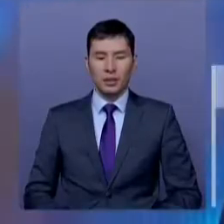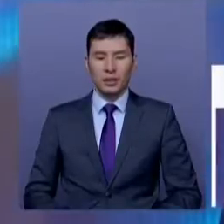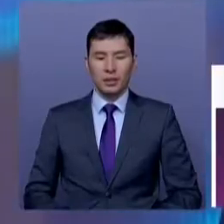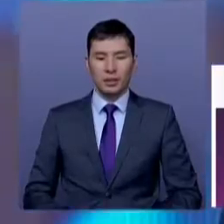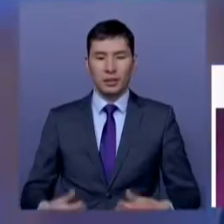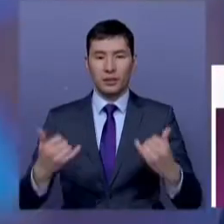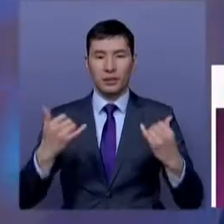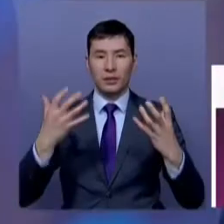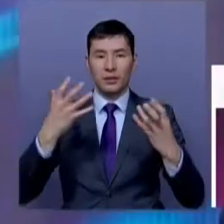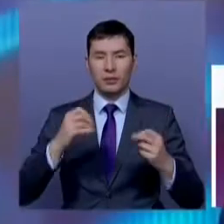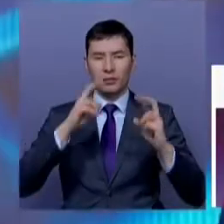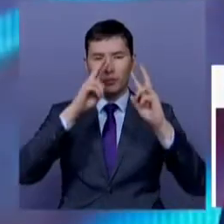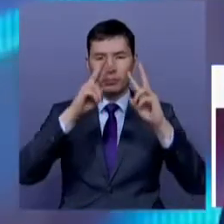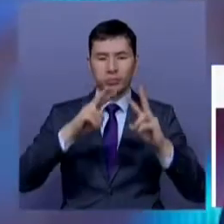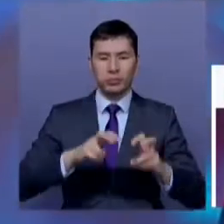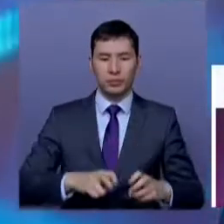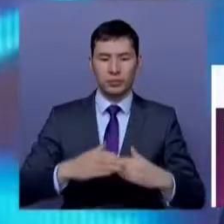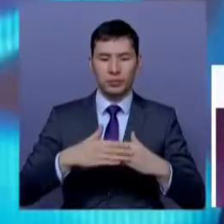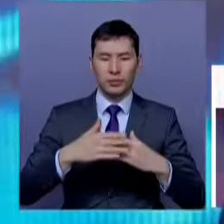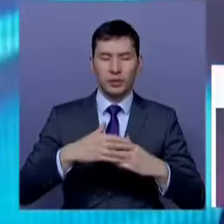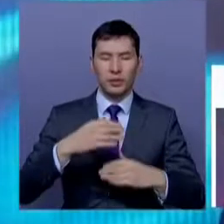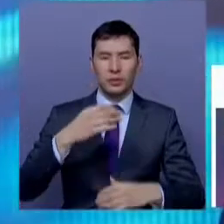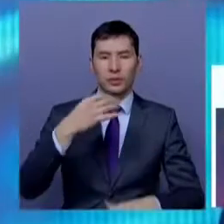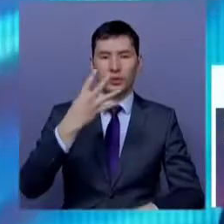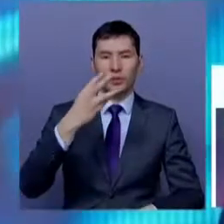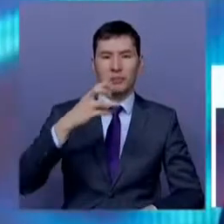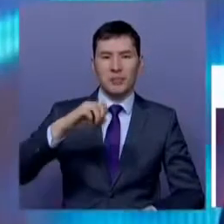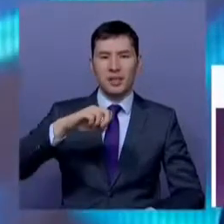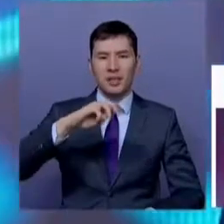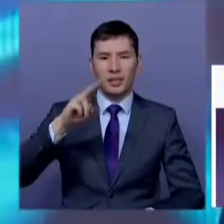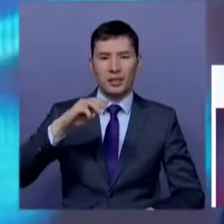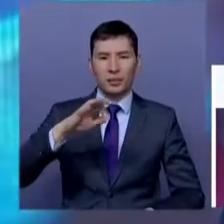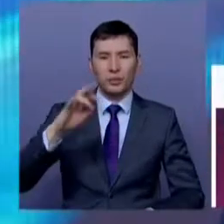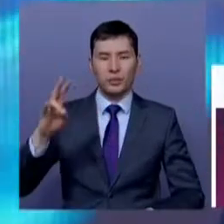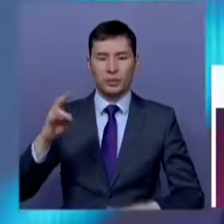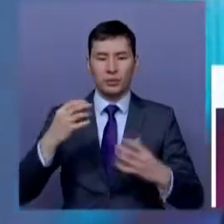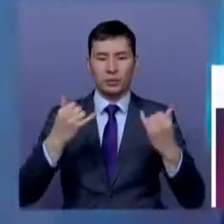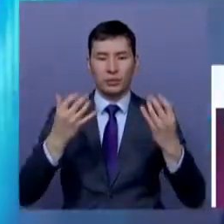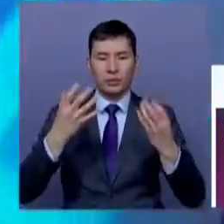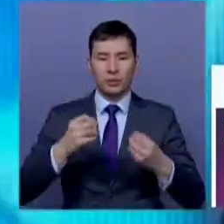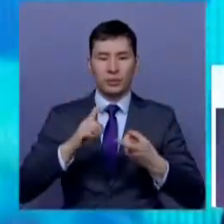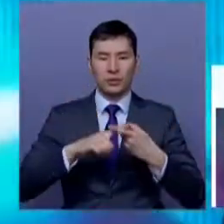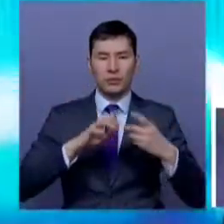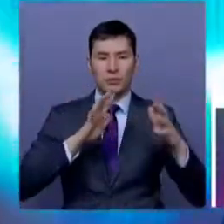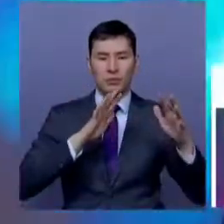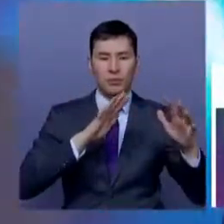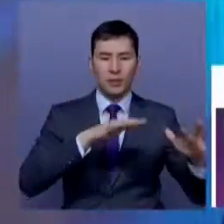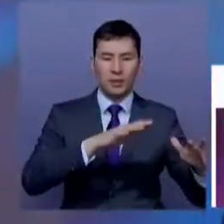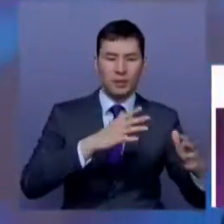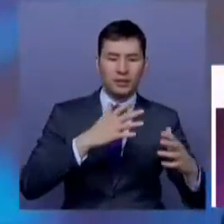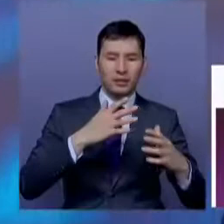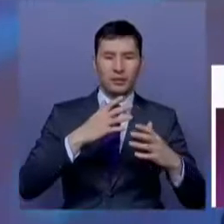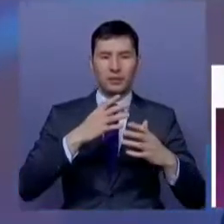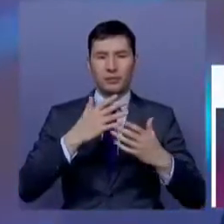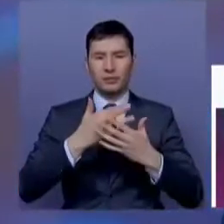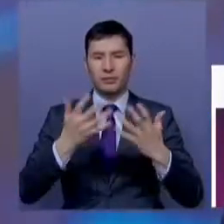Бүгінгі таңда расталған қор көлемі 4,4 миллиард тоннаны құрап отыр. Демек, бүгінге дейін Қашаған, Теңіз, Қарашығанақ және өзге де кен